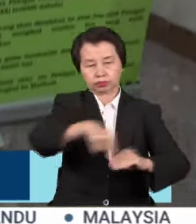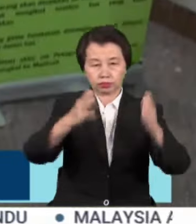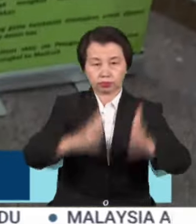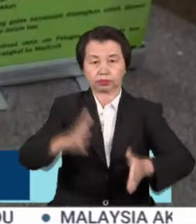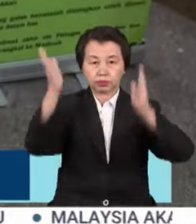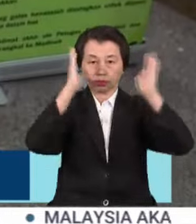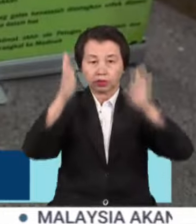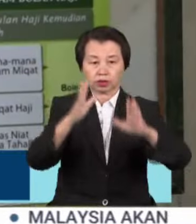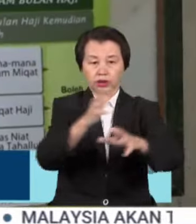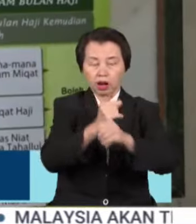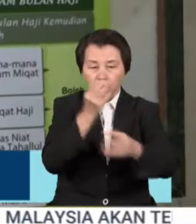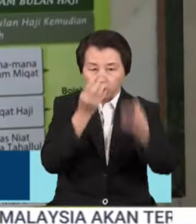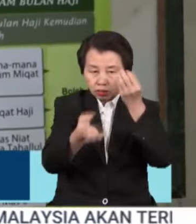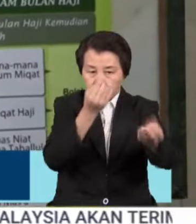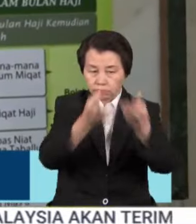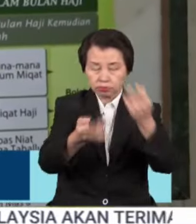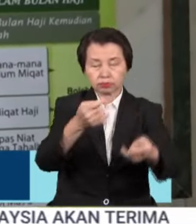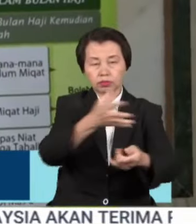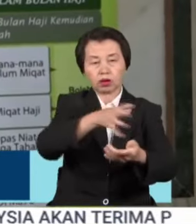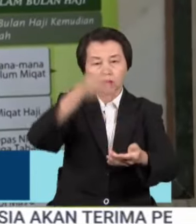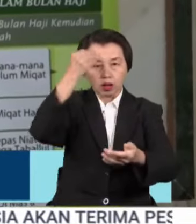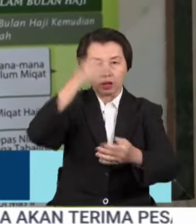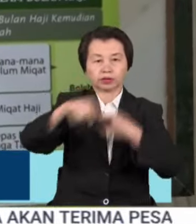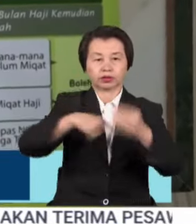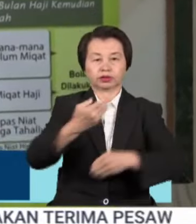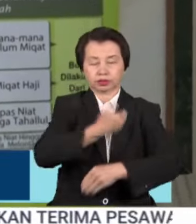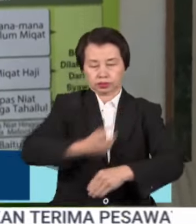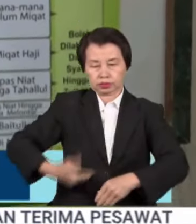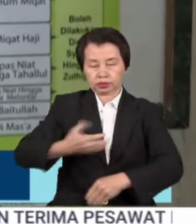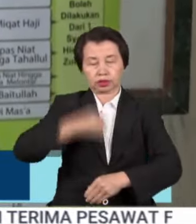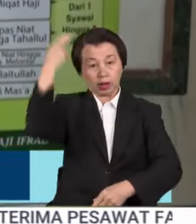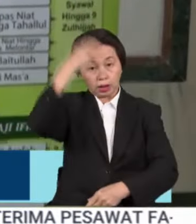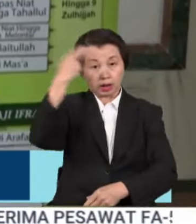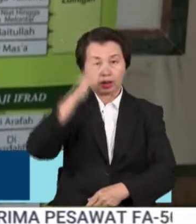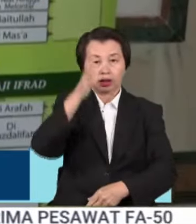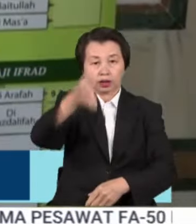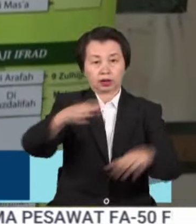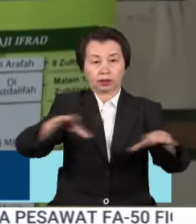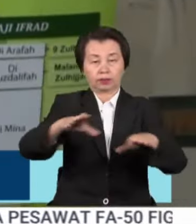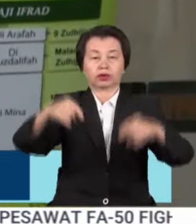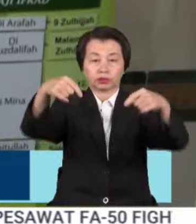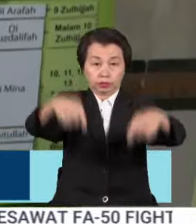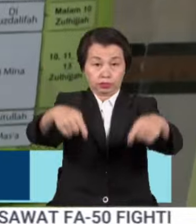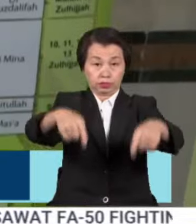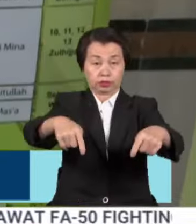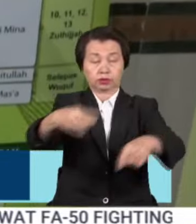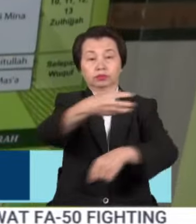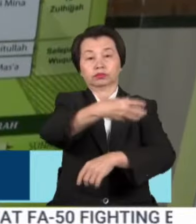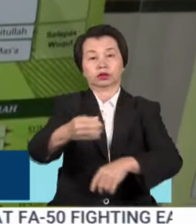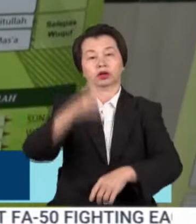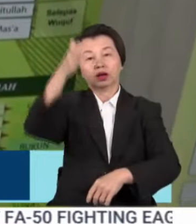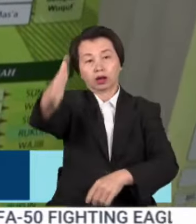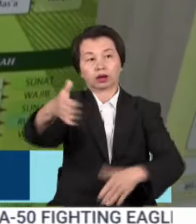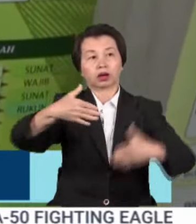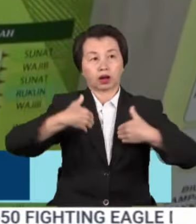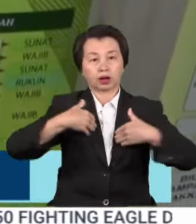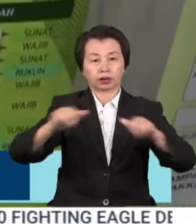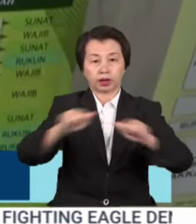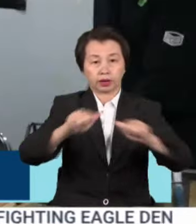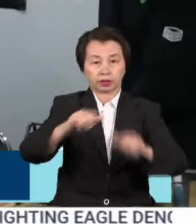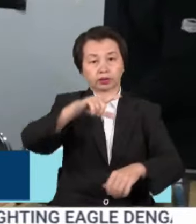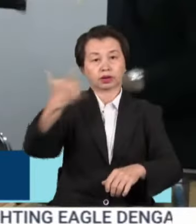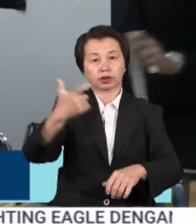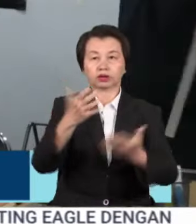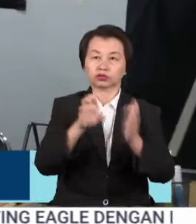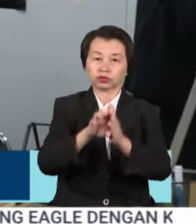dapatkan segala maklumat mengenai ibadah umrah dan juga haji yang akan dilaksanakan di sini. Selain itu, akan ada juga aktiviti lain